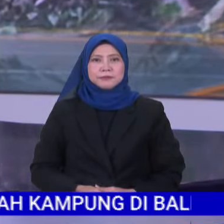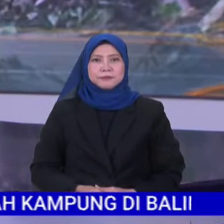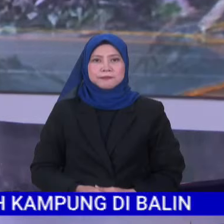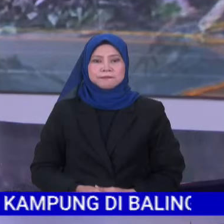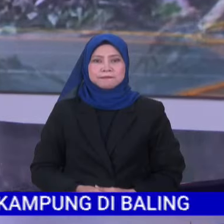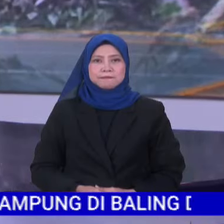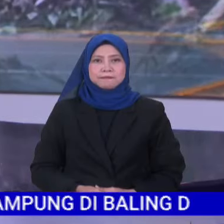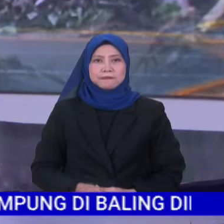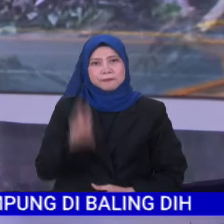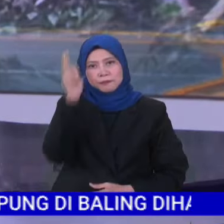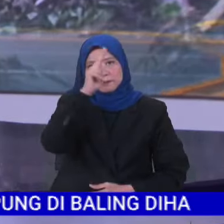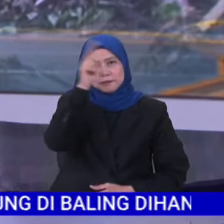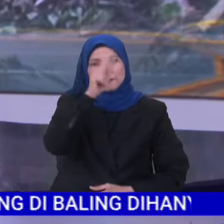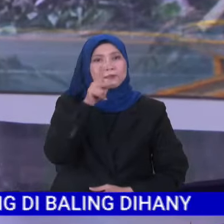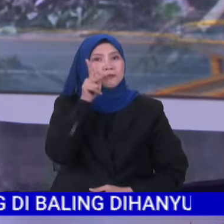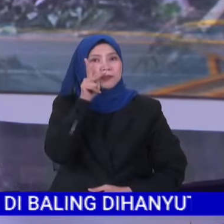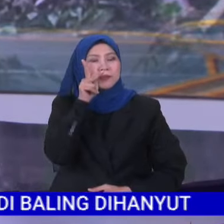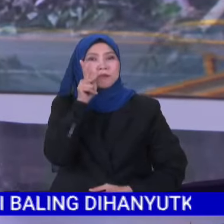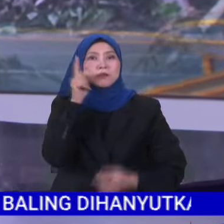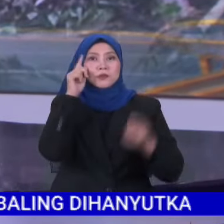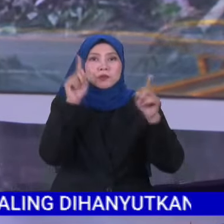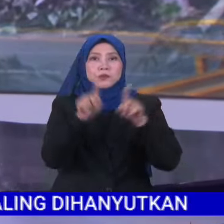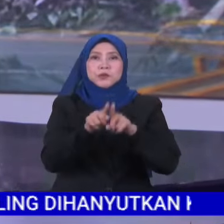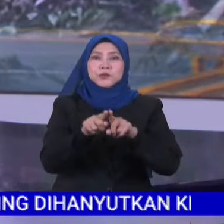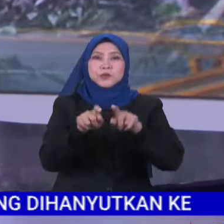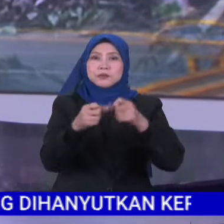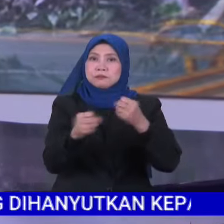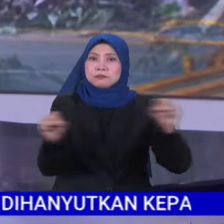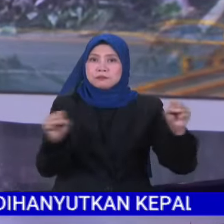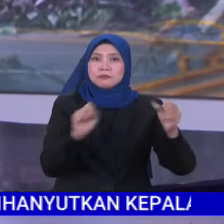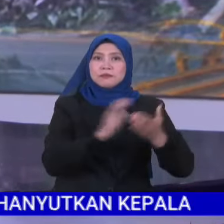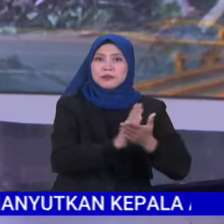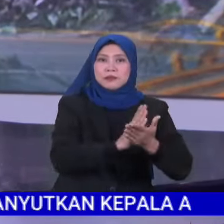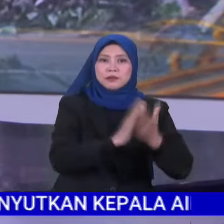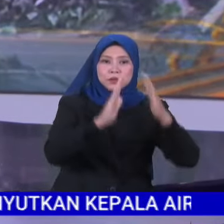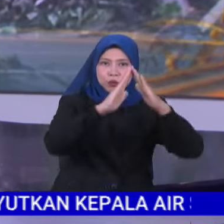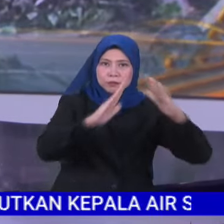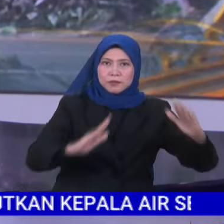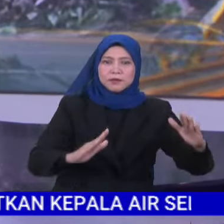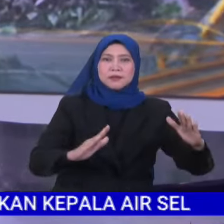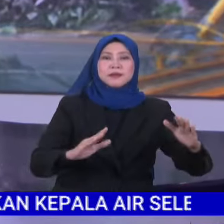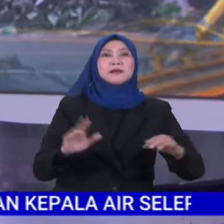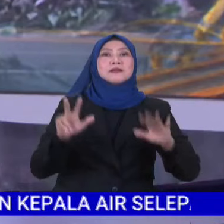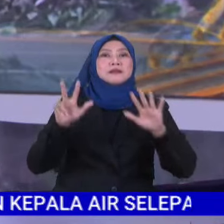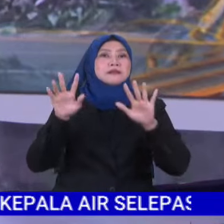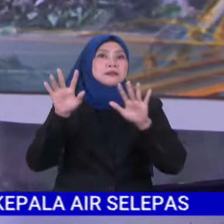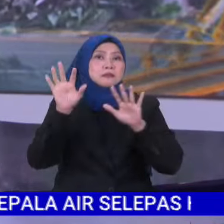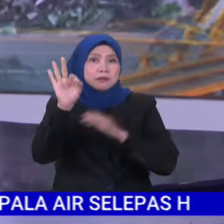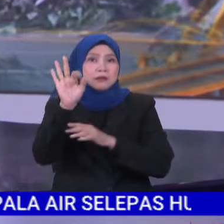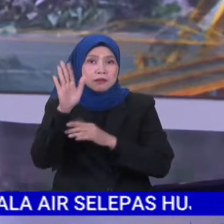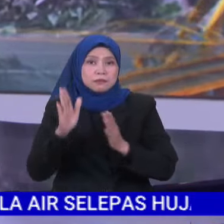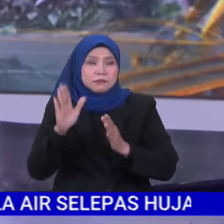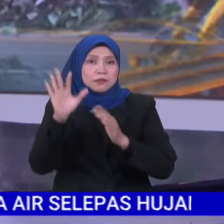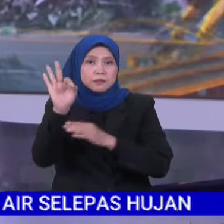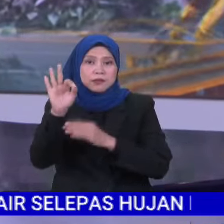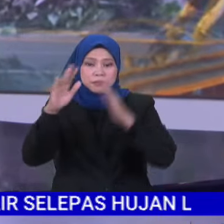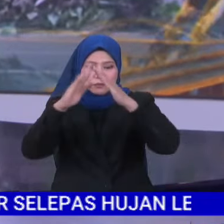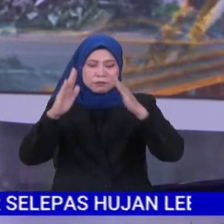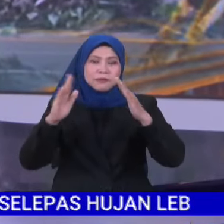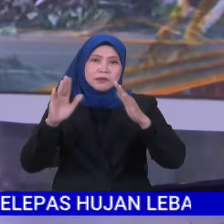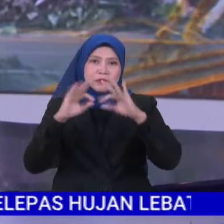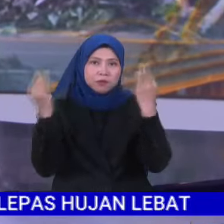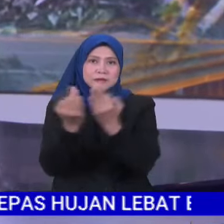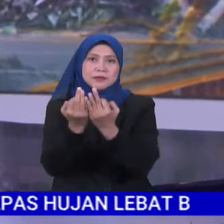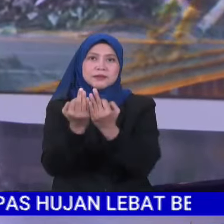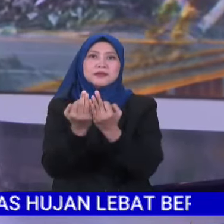di dalam hati itu kerajaan gedah bersetuju untuk menyediakan penempatan sementara kuadrat-9 pemilik rumah yang dihanyutkan banjir pada air